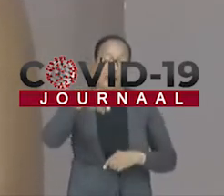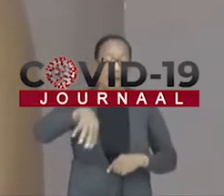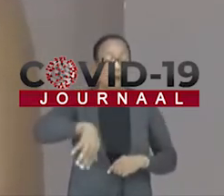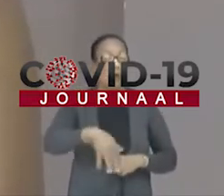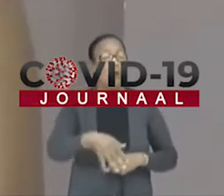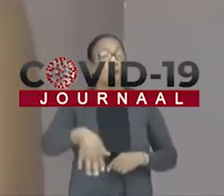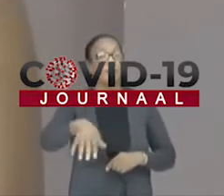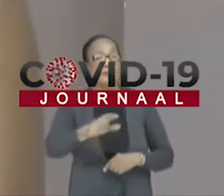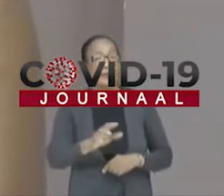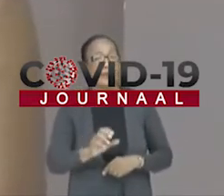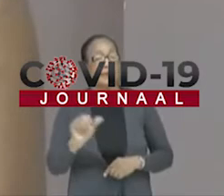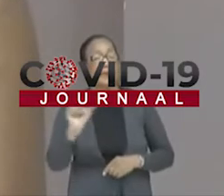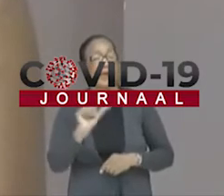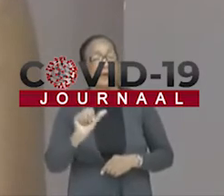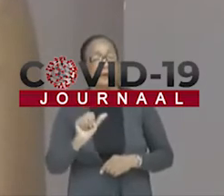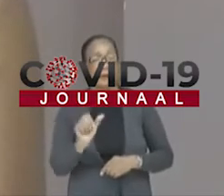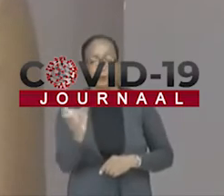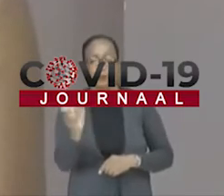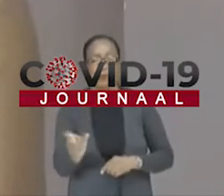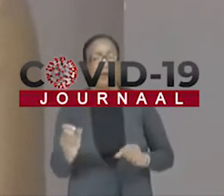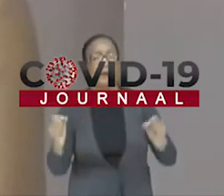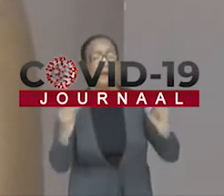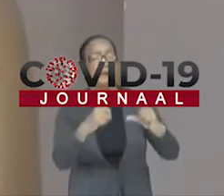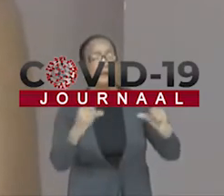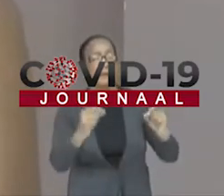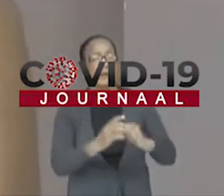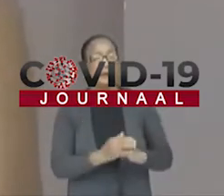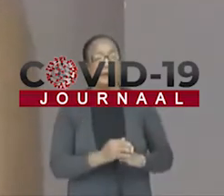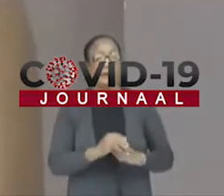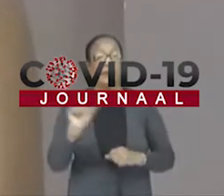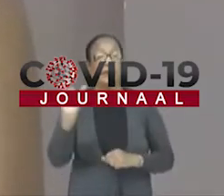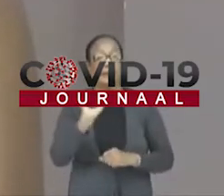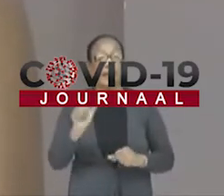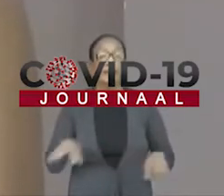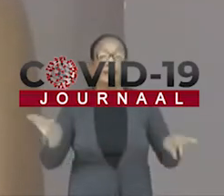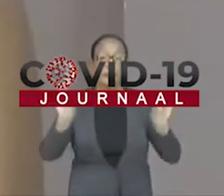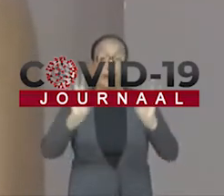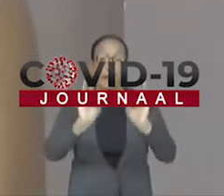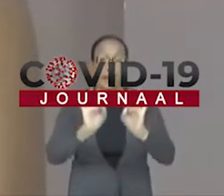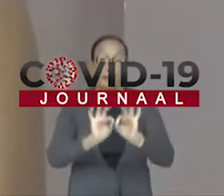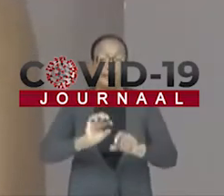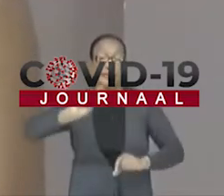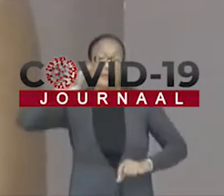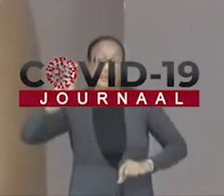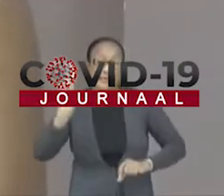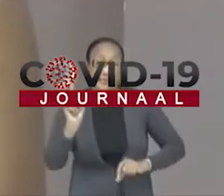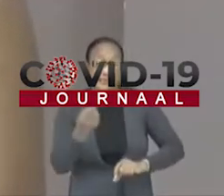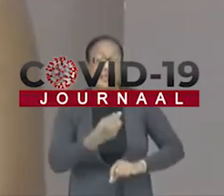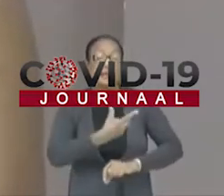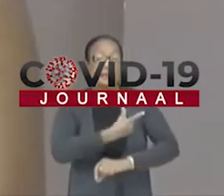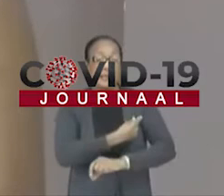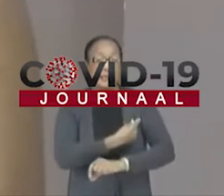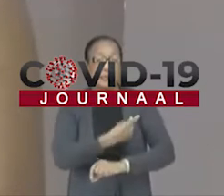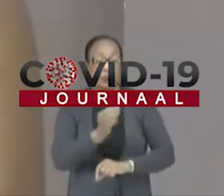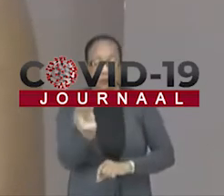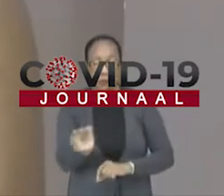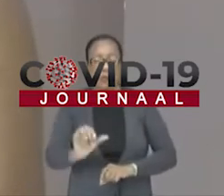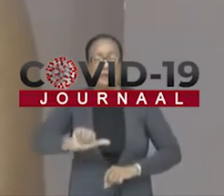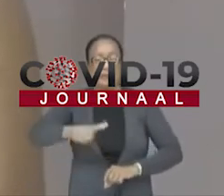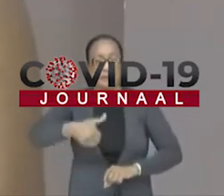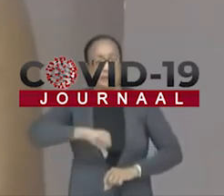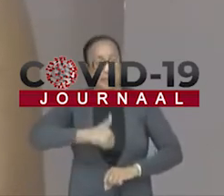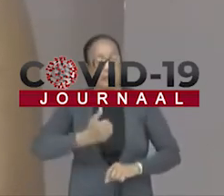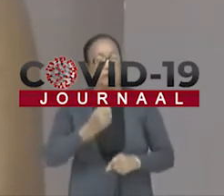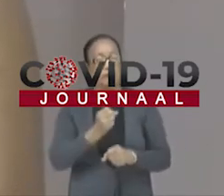en wetens besmetten. Een ander belangrijk punt zijn de sneltesten die men thuis zelf doet. Hou